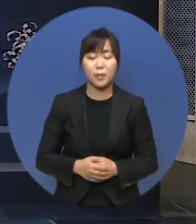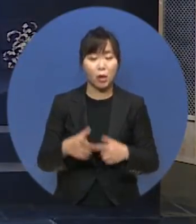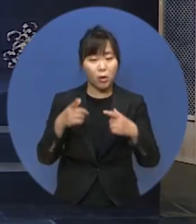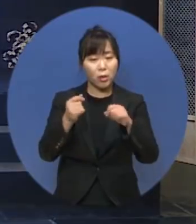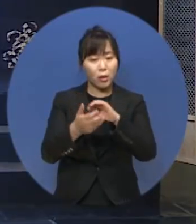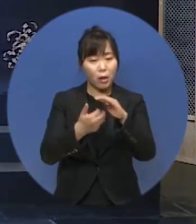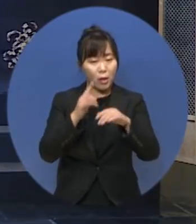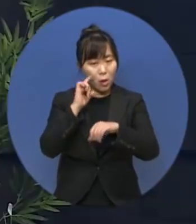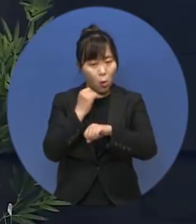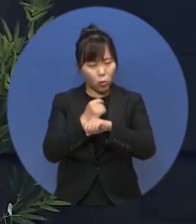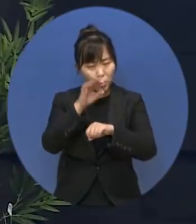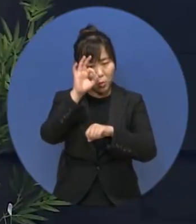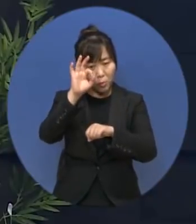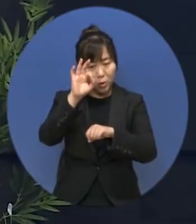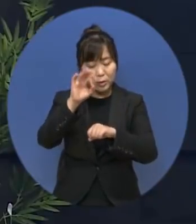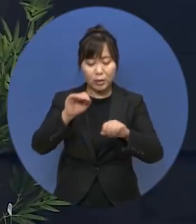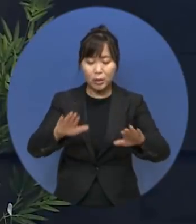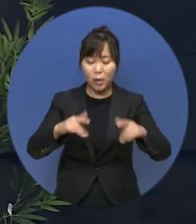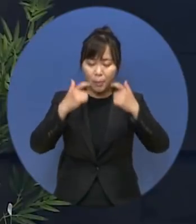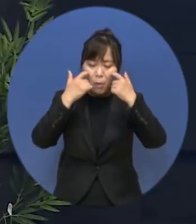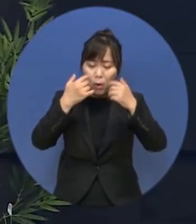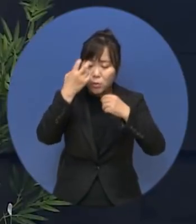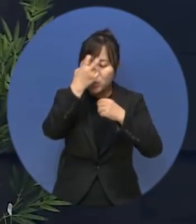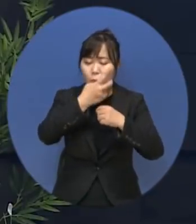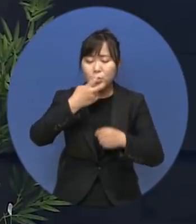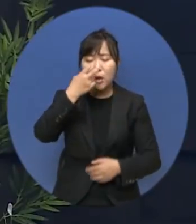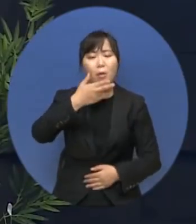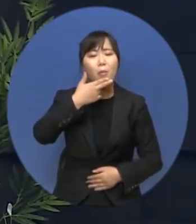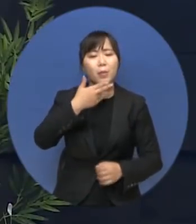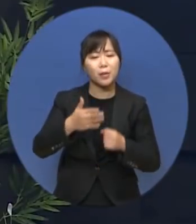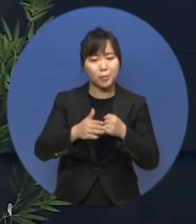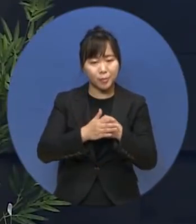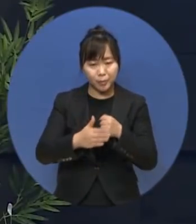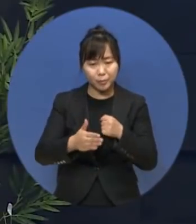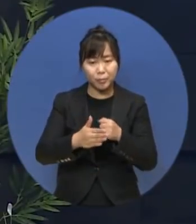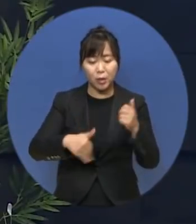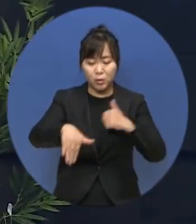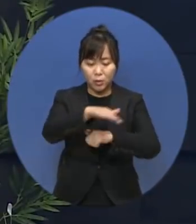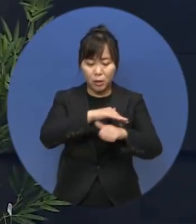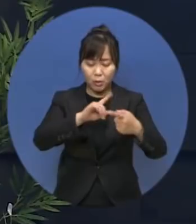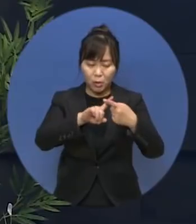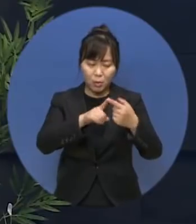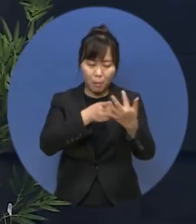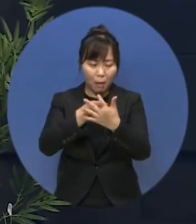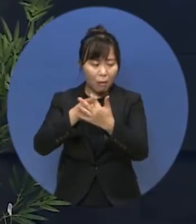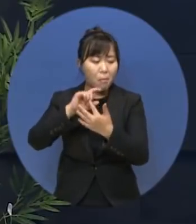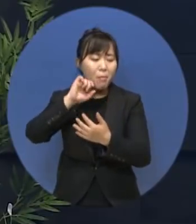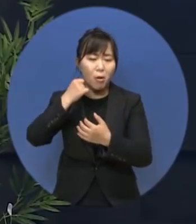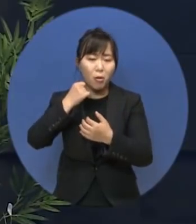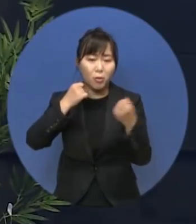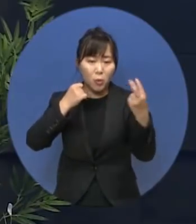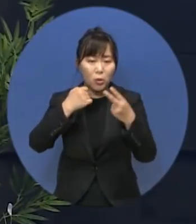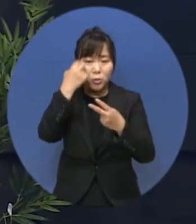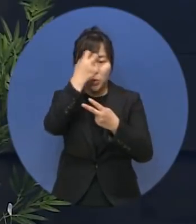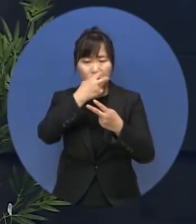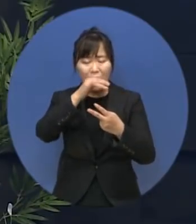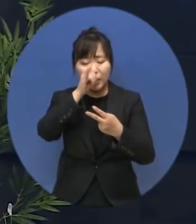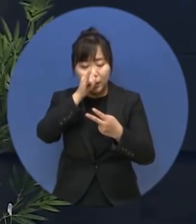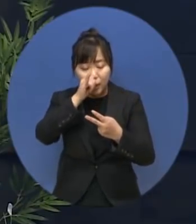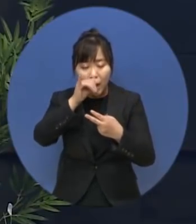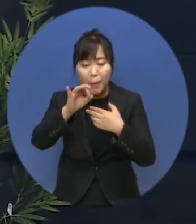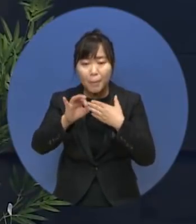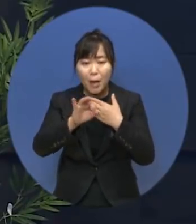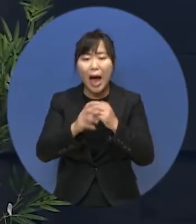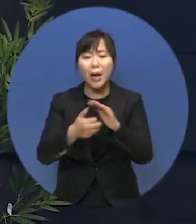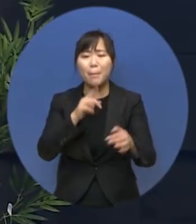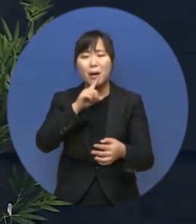선행 연구를 살펴보면 현재 명확한 조사가 이루어지지 않고 있기 때문에 현황을 파악할 수 없었습니다. 또한 조사가 이루어졌다 하더라도